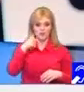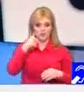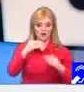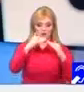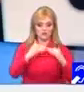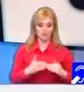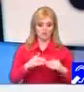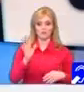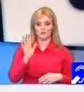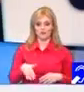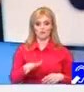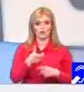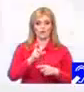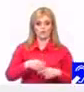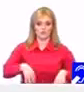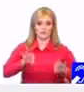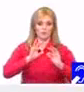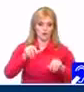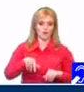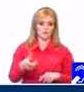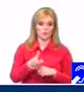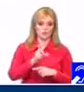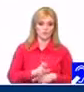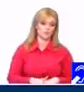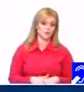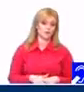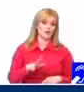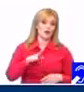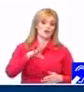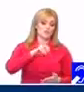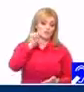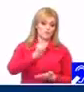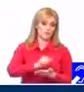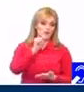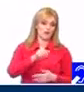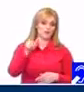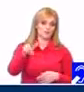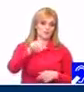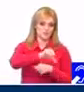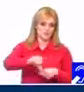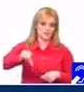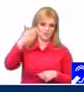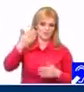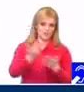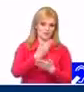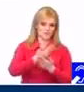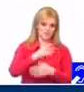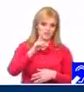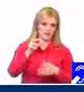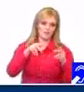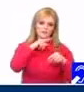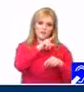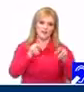celor cu regim hibrid. Topul elaborat de publicația The Economist clasează țările lumii în funcție de puterea regimului democratic